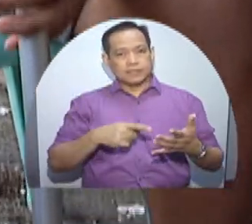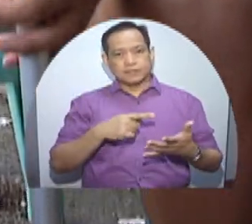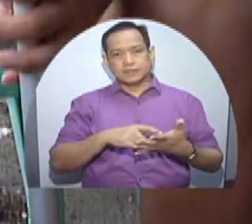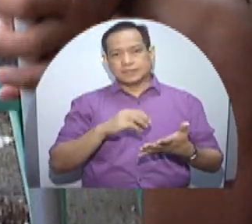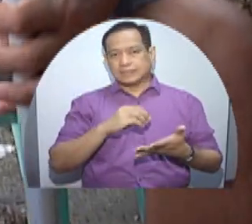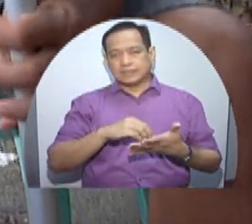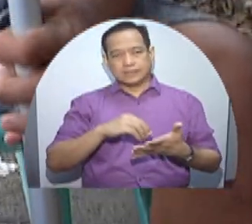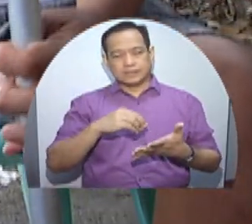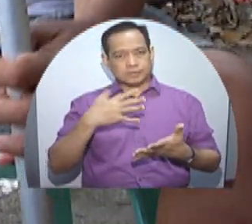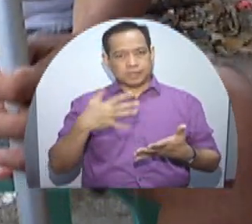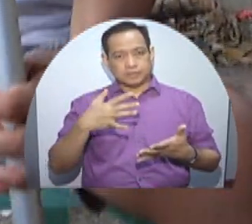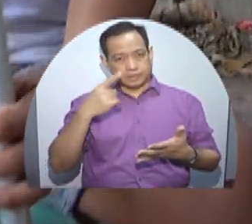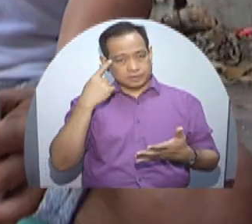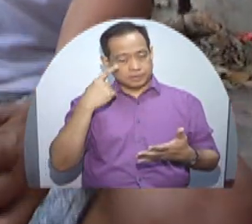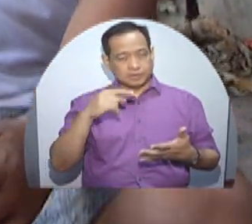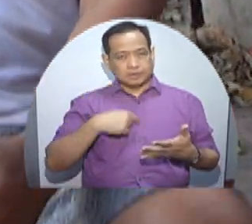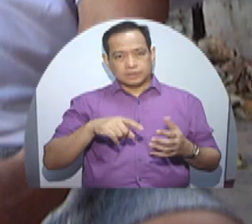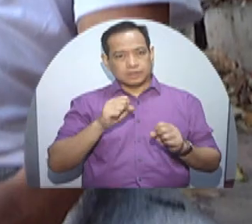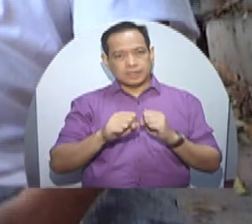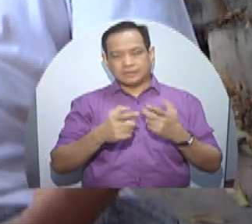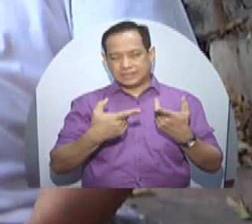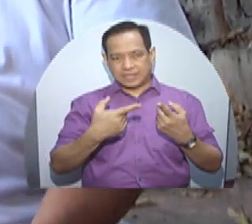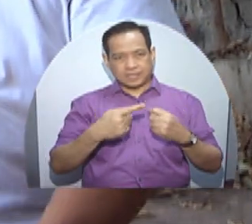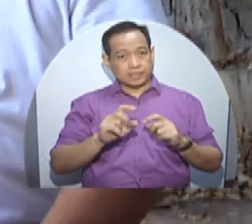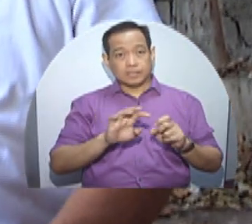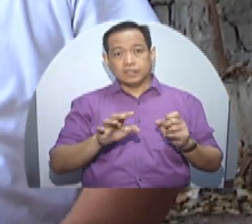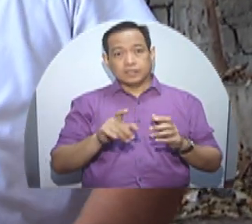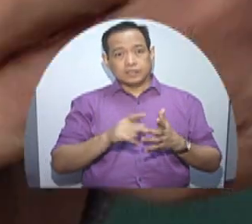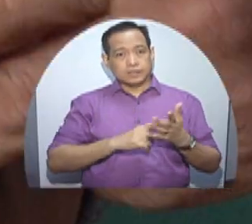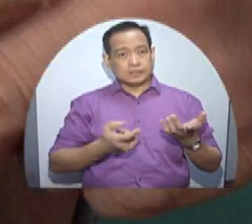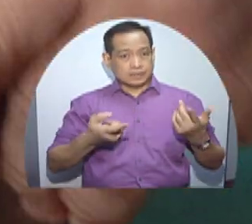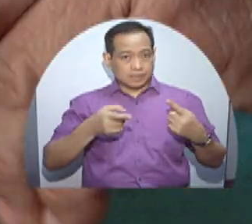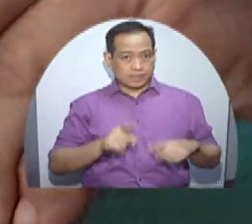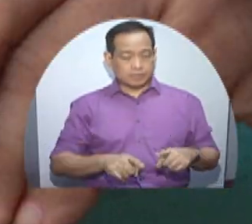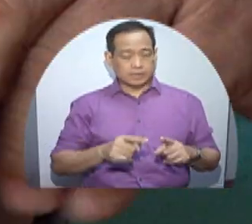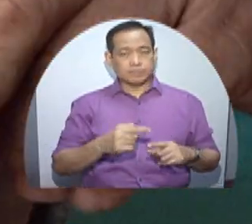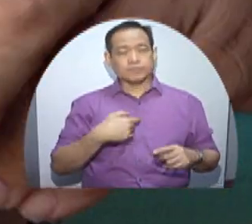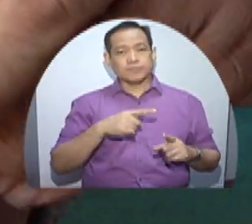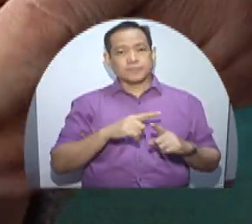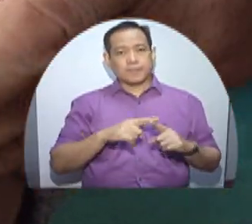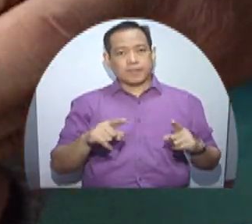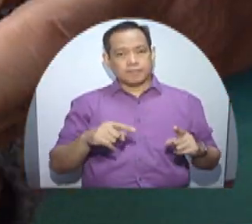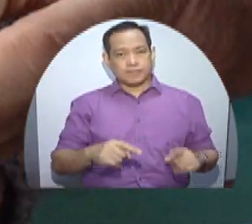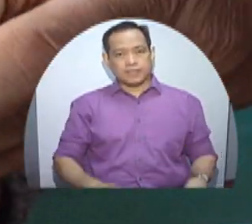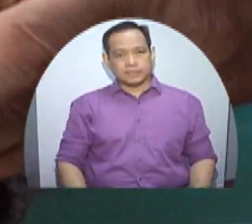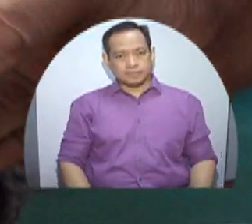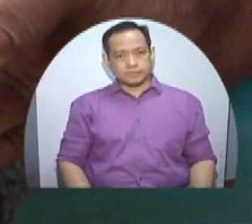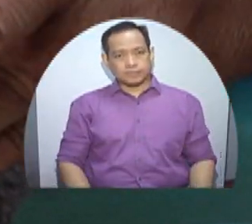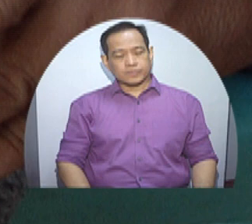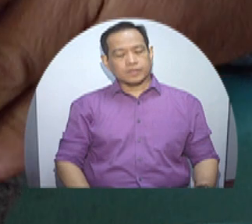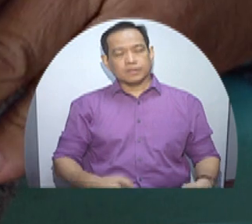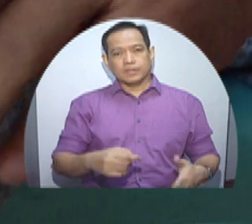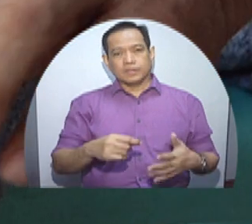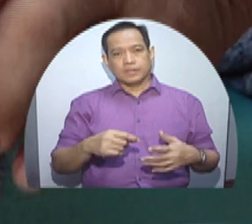magkakagasas po kami ng malaki kaya pinipili ko pong huwag matuloy ang kastro ko. Pero nung badang nasa